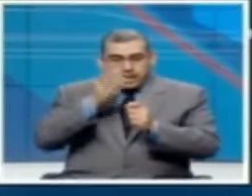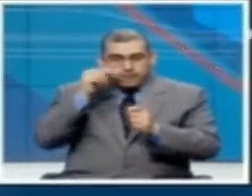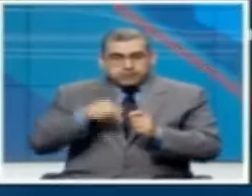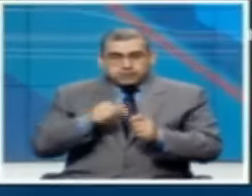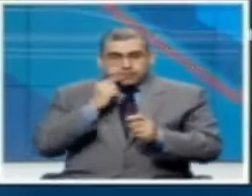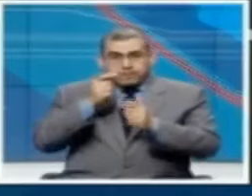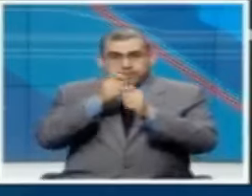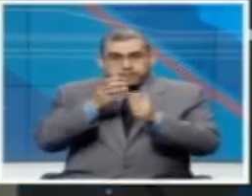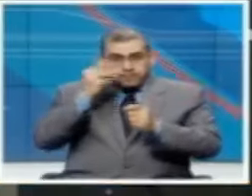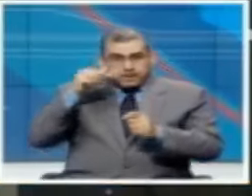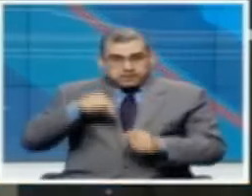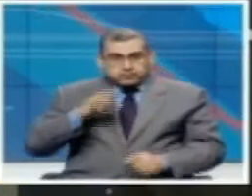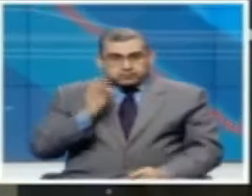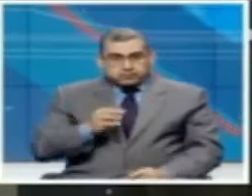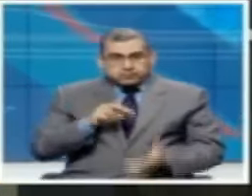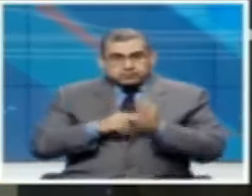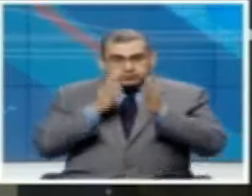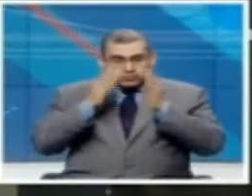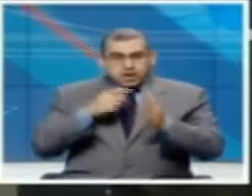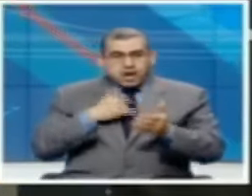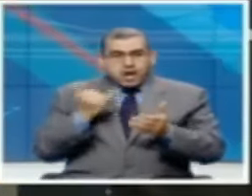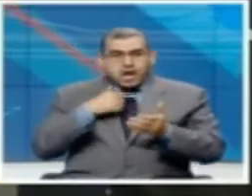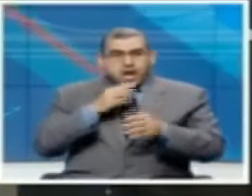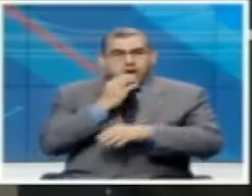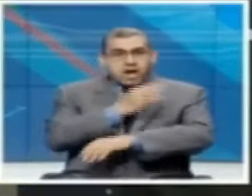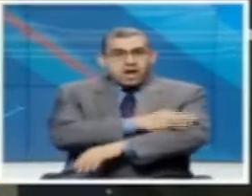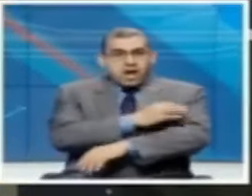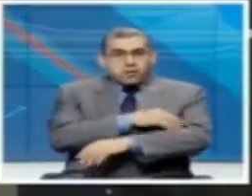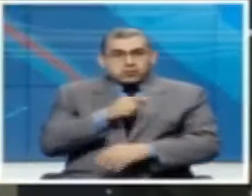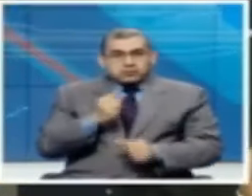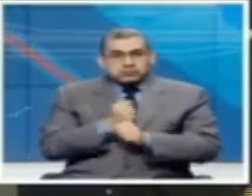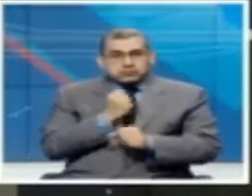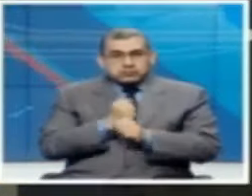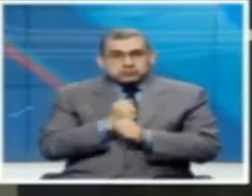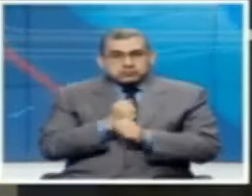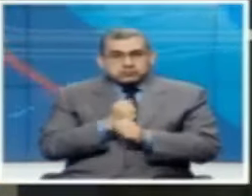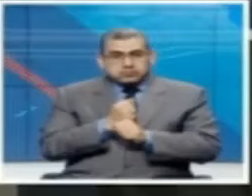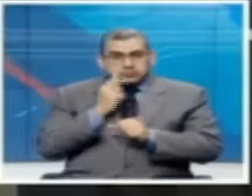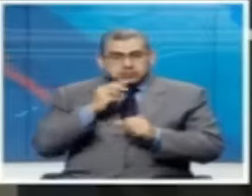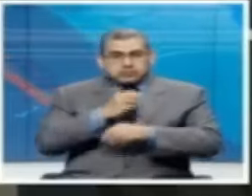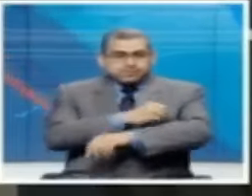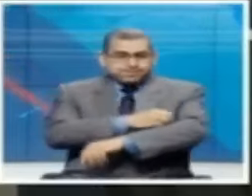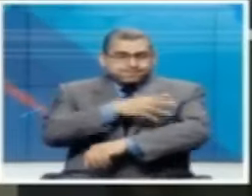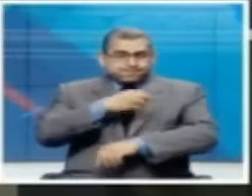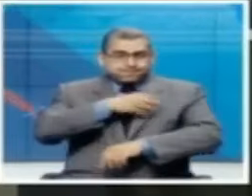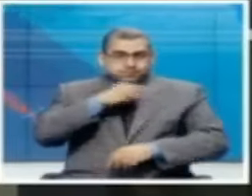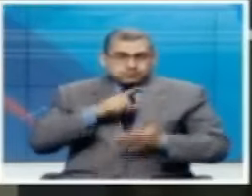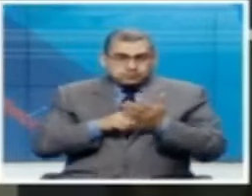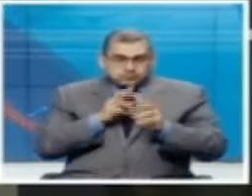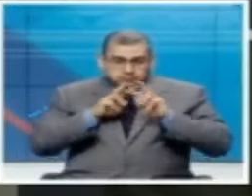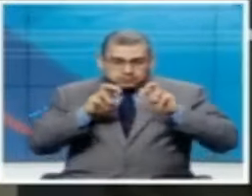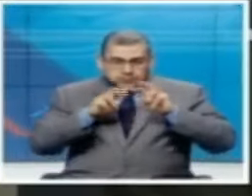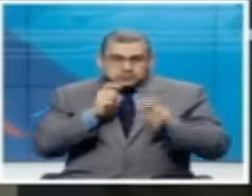بحثي فعلا هو مركز على ان انا احاول اجيب دلالات اورام تبقى بشكل دقيق